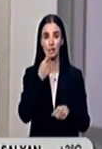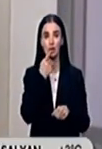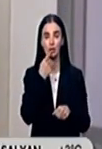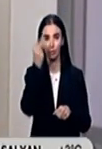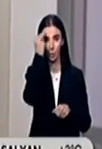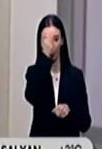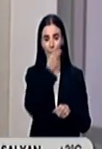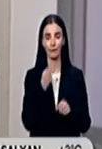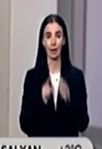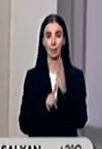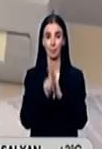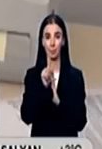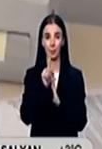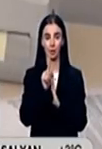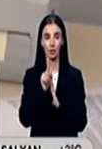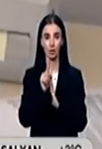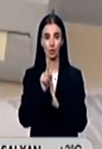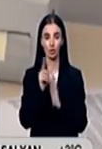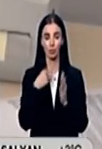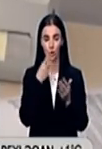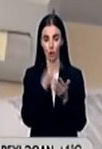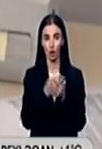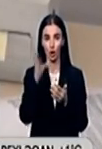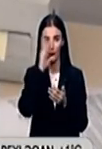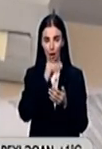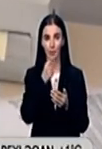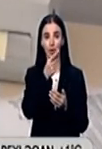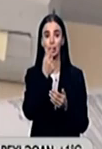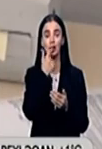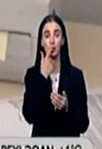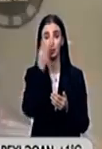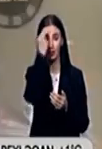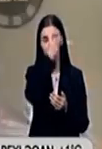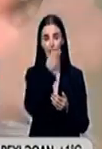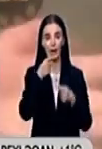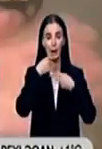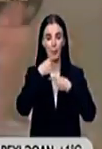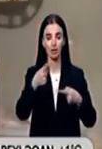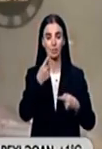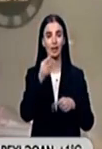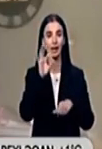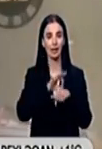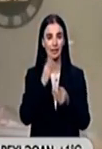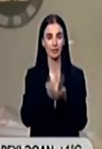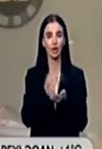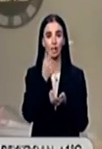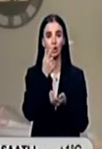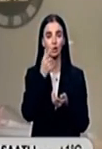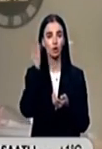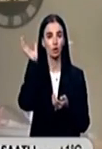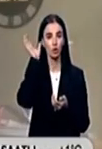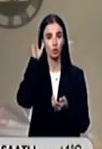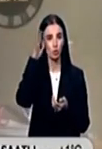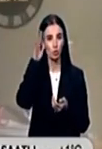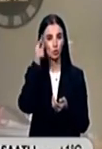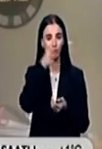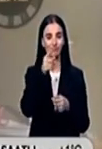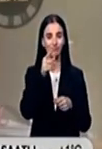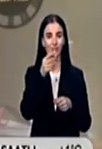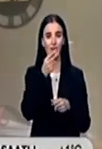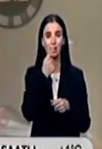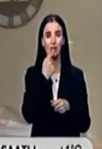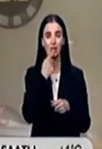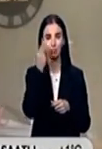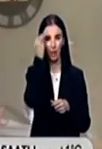qırmızı ləkələr başqa bir xəstəlik, yəni su çiçəyi üçün də xarakterikdir. Hər xəstəlik qızdırma ilə başlaya bilər, amma su